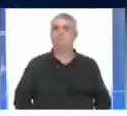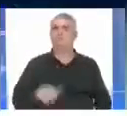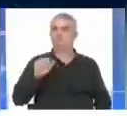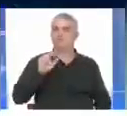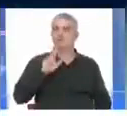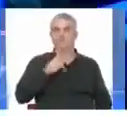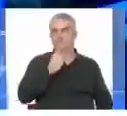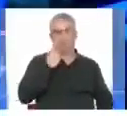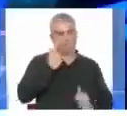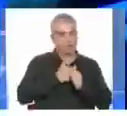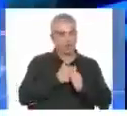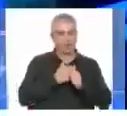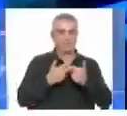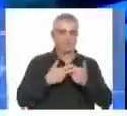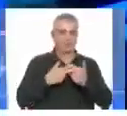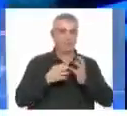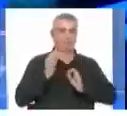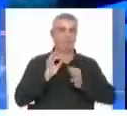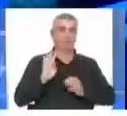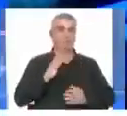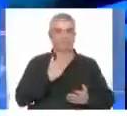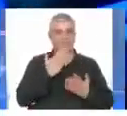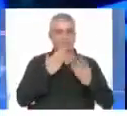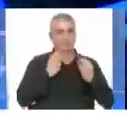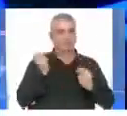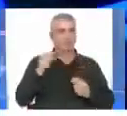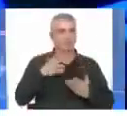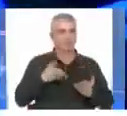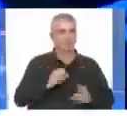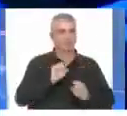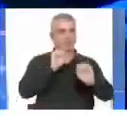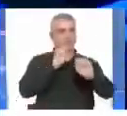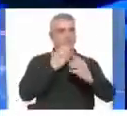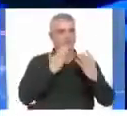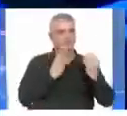שעוקב מקרוב אחרי משפט נתניהו, תודה רבה שבאת לפטריוטים. תודה. תודה.